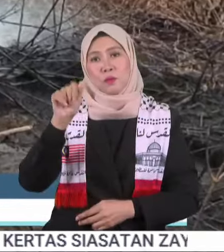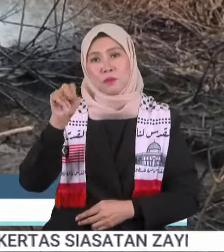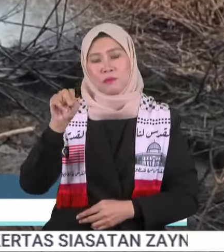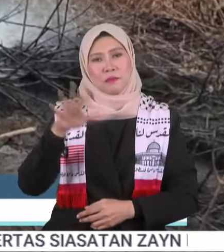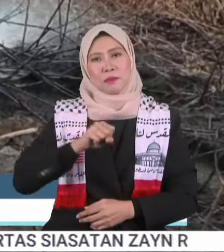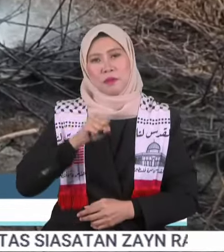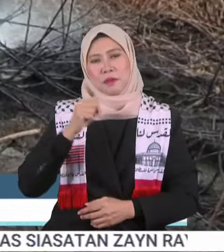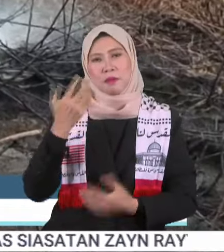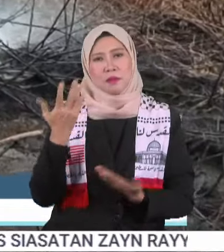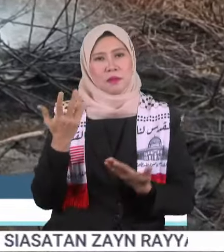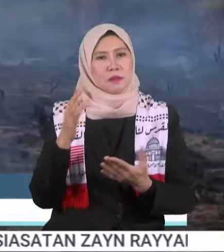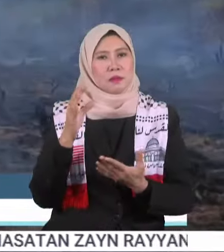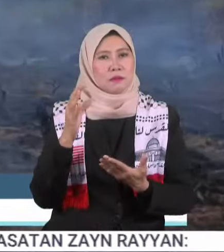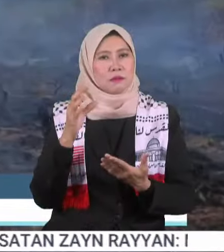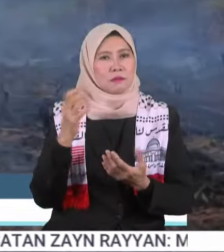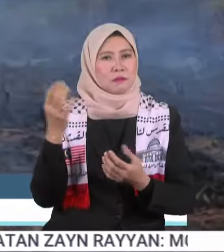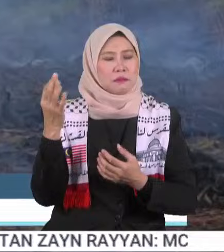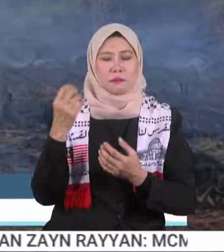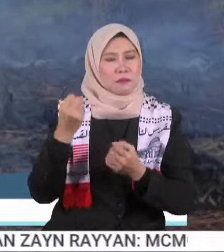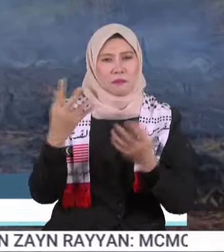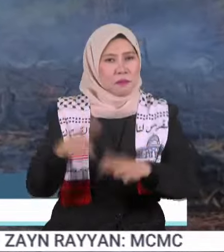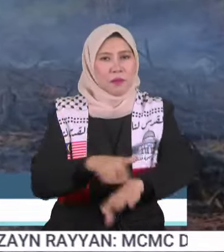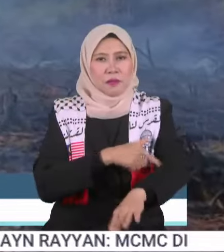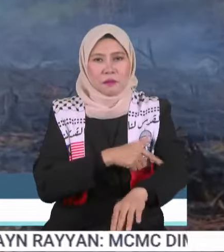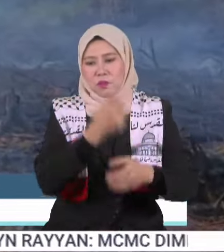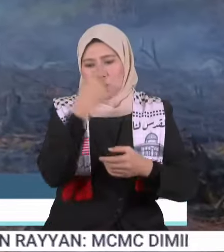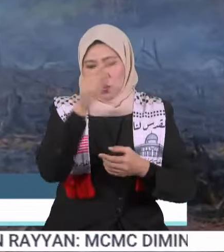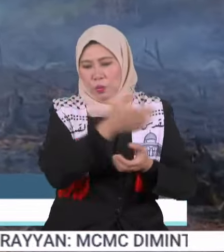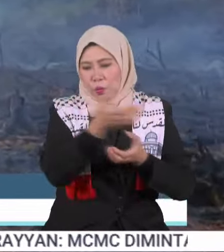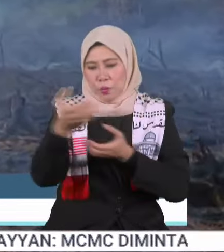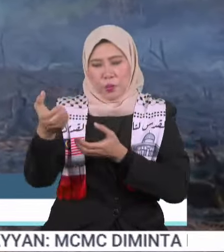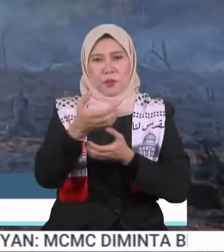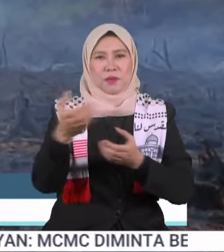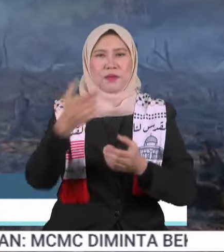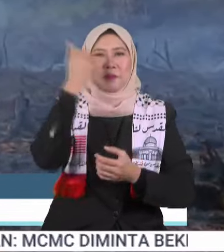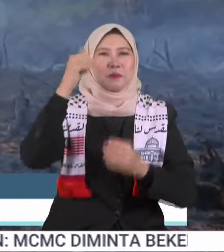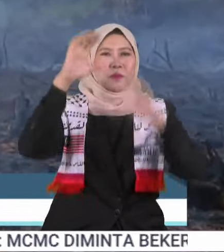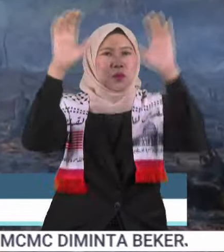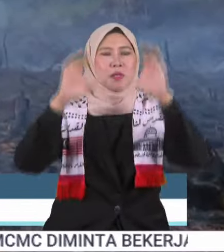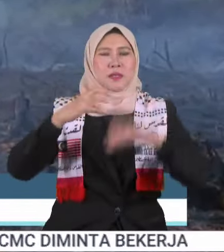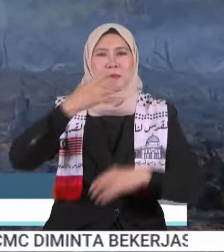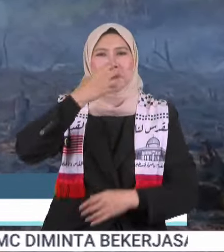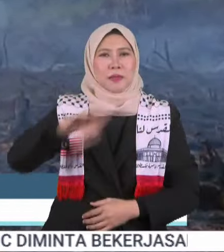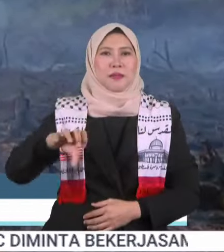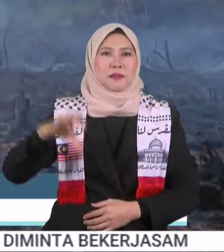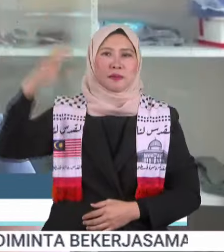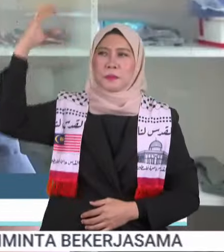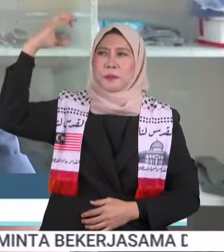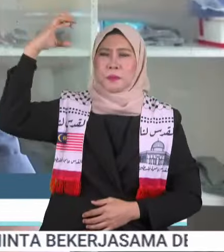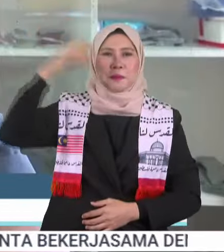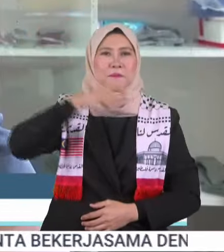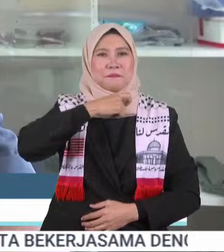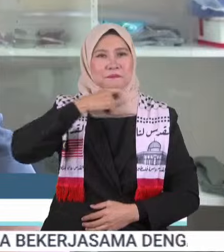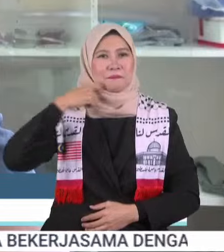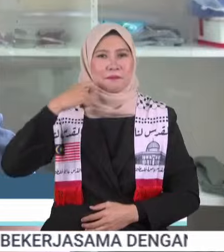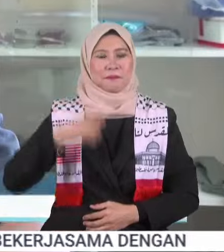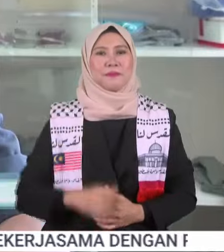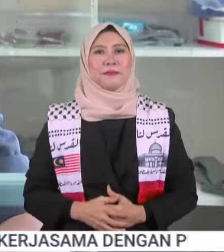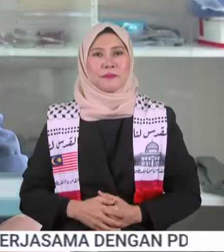masa lebih sebulan untuk dipadamkan sepenuhnya ekoran cuaca panas dan kering.